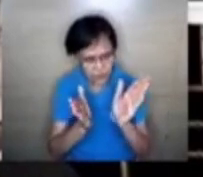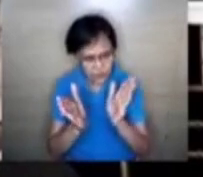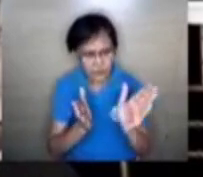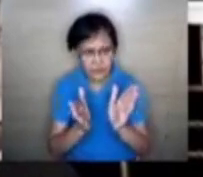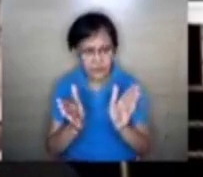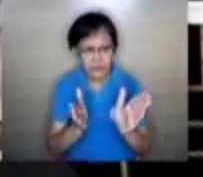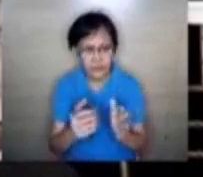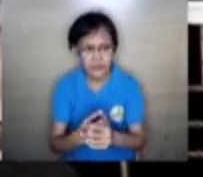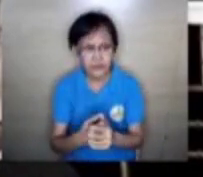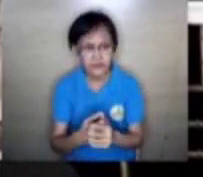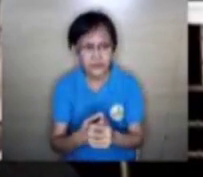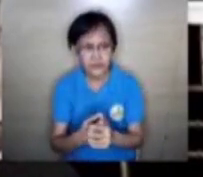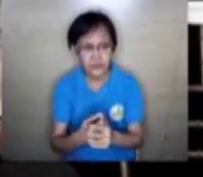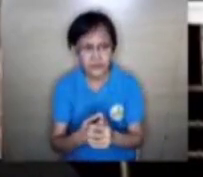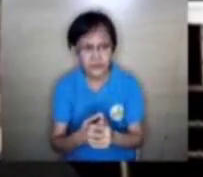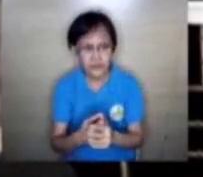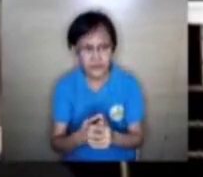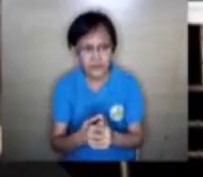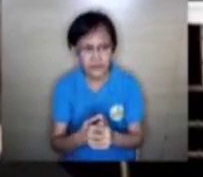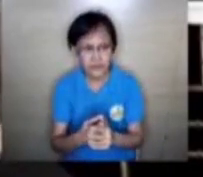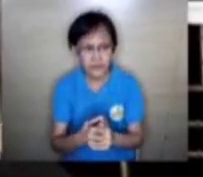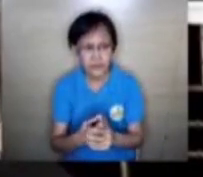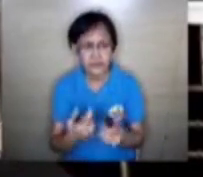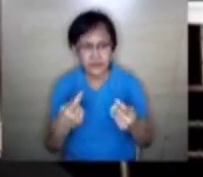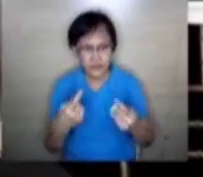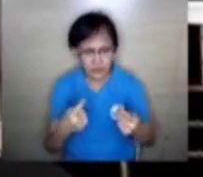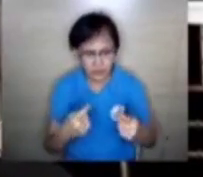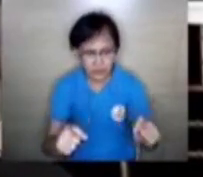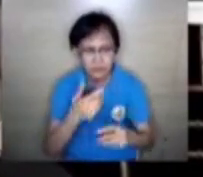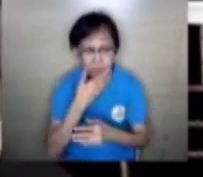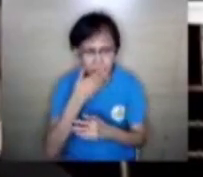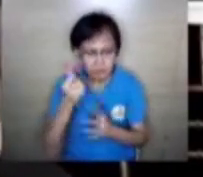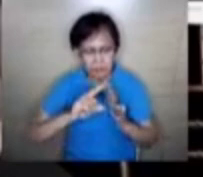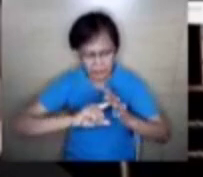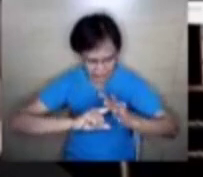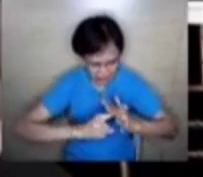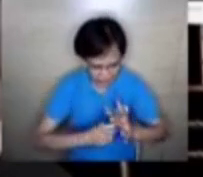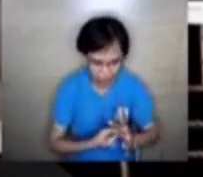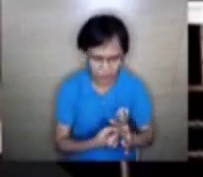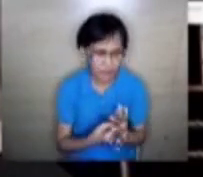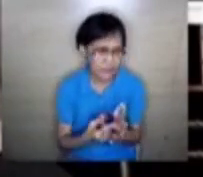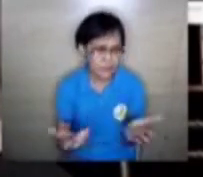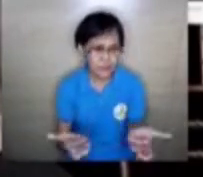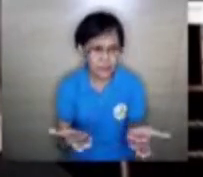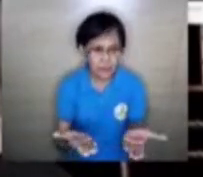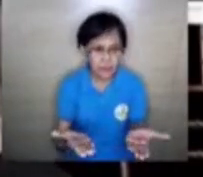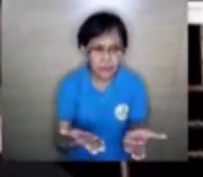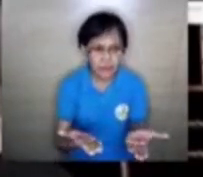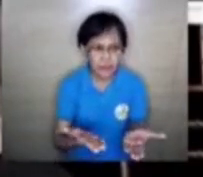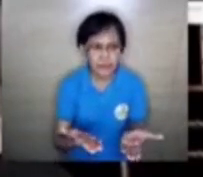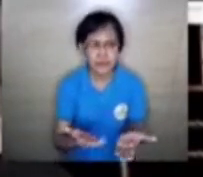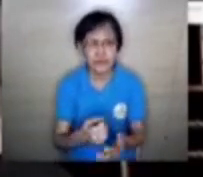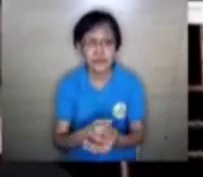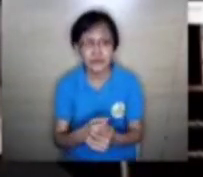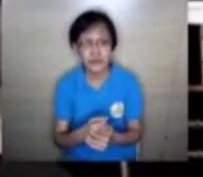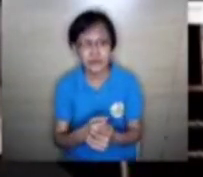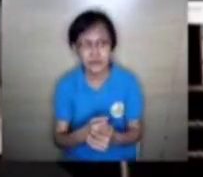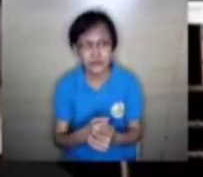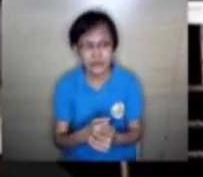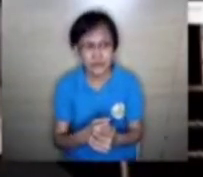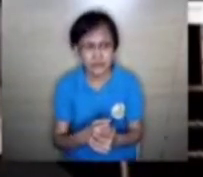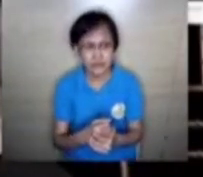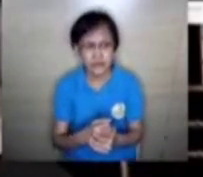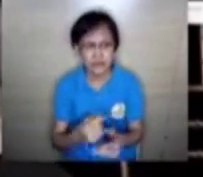Hindi infrastruktura lamang ang ibig sabihin. Kailangan simulan sa kasama ang kagamitan, personnel,